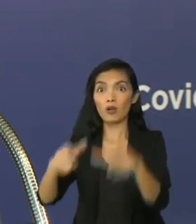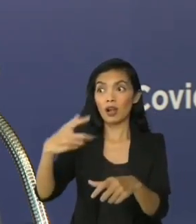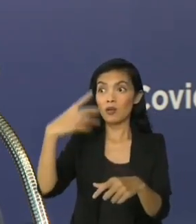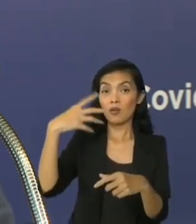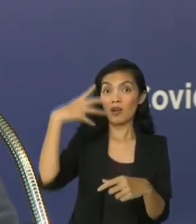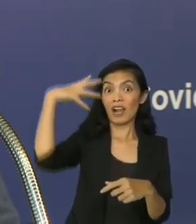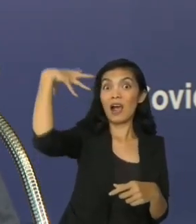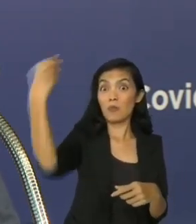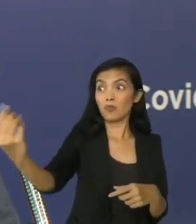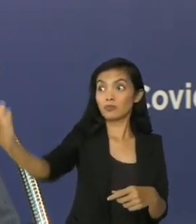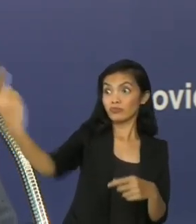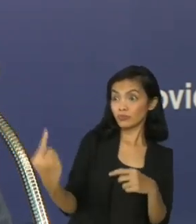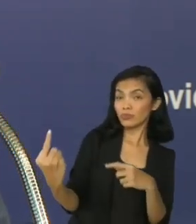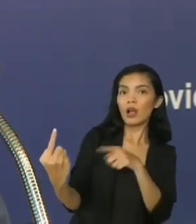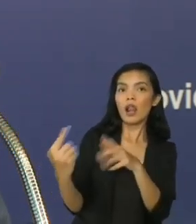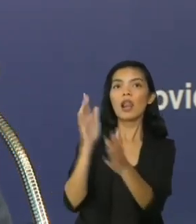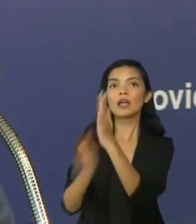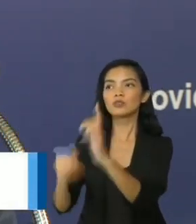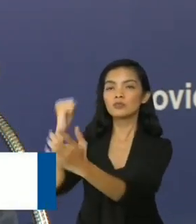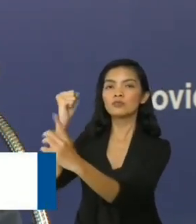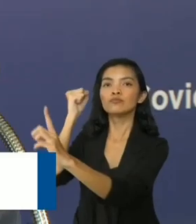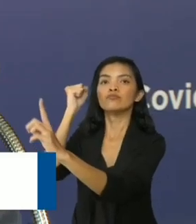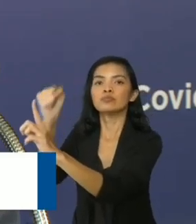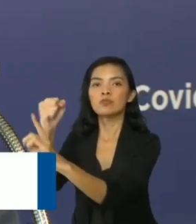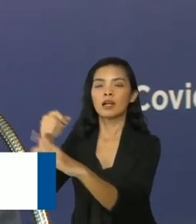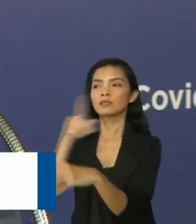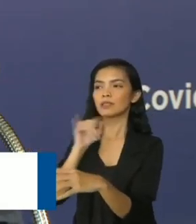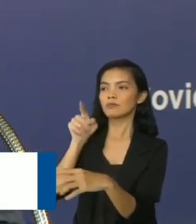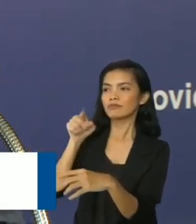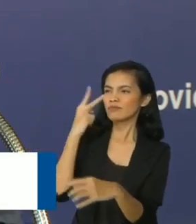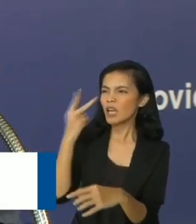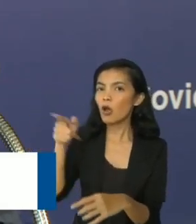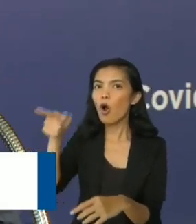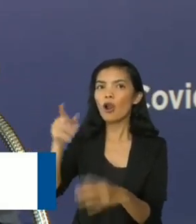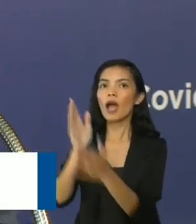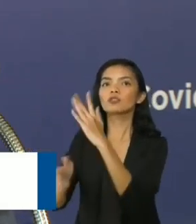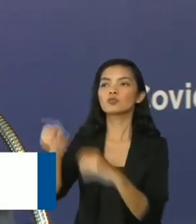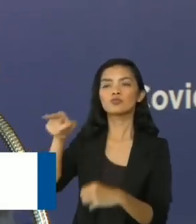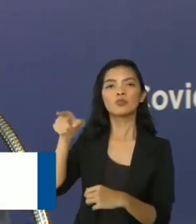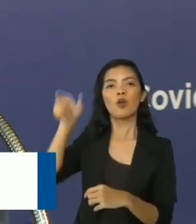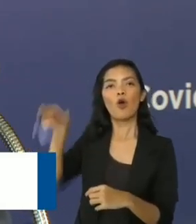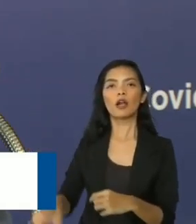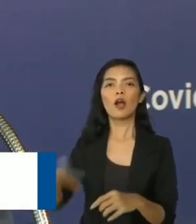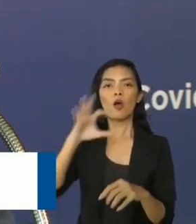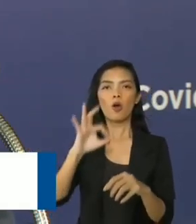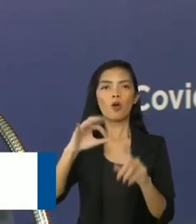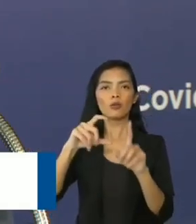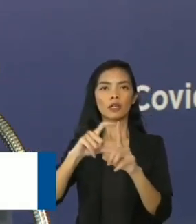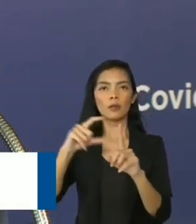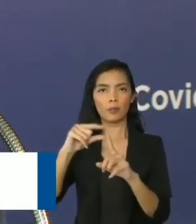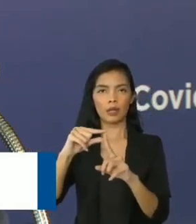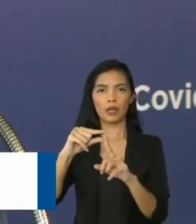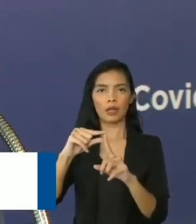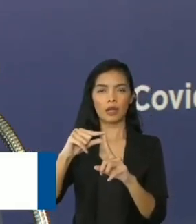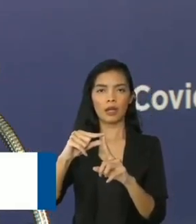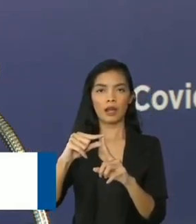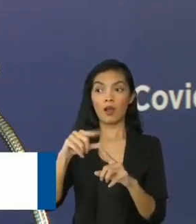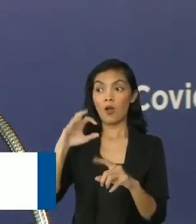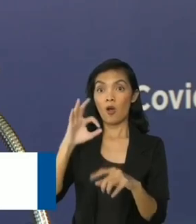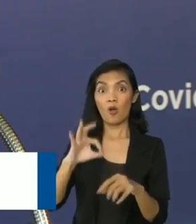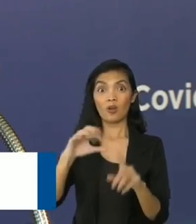Rantau gede sak langsung berstatus udp Nah inilah makanya ketika sudah bersatu odp maka tugas